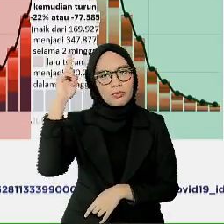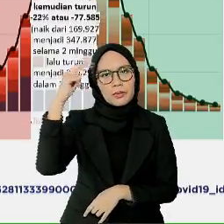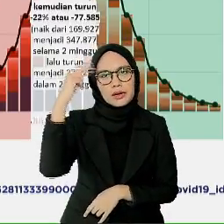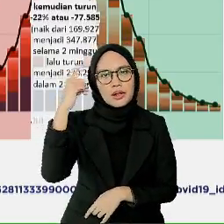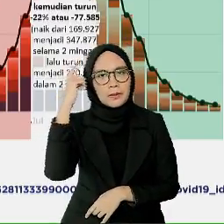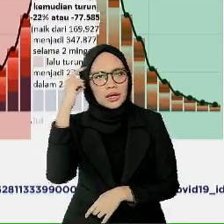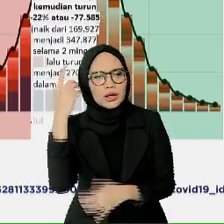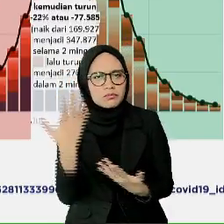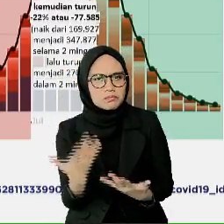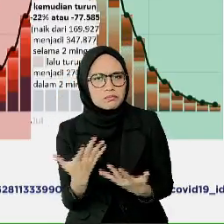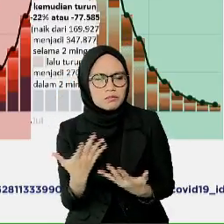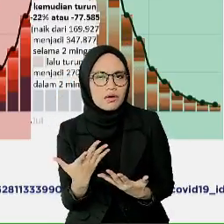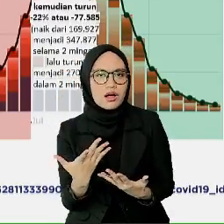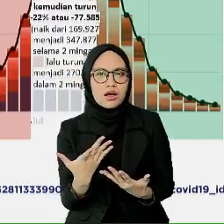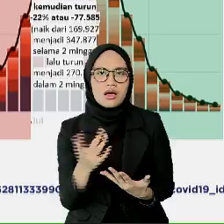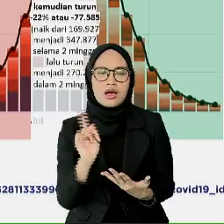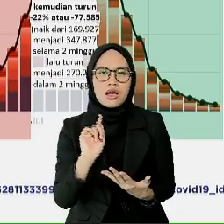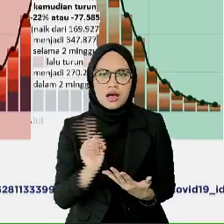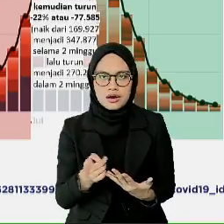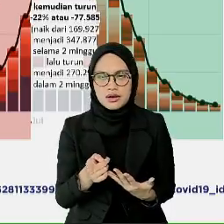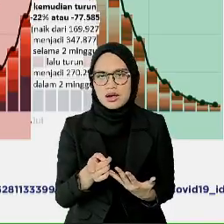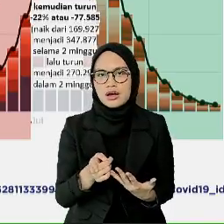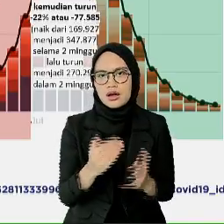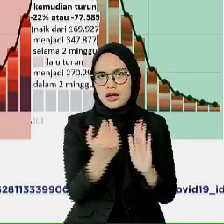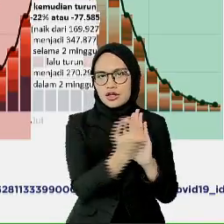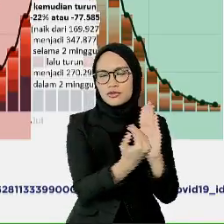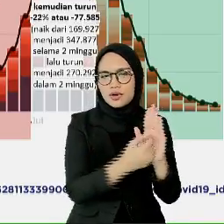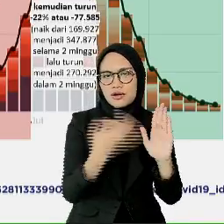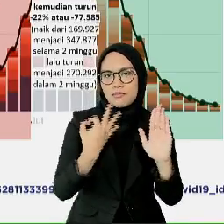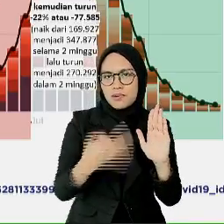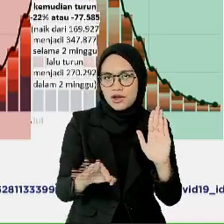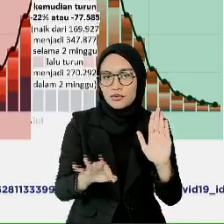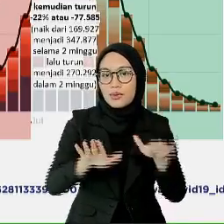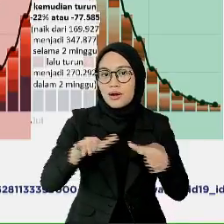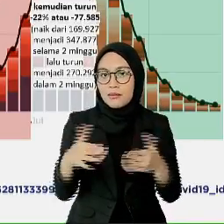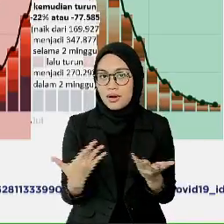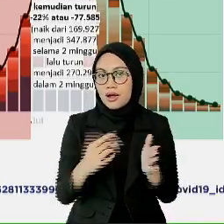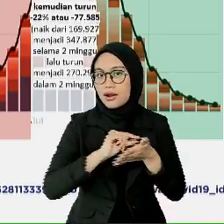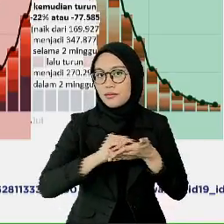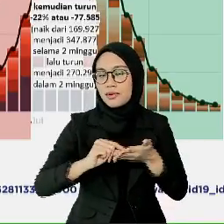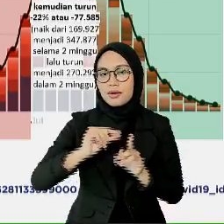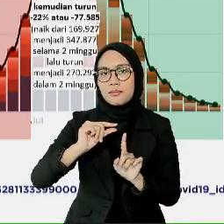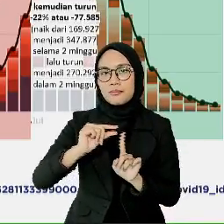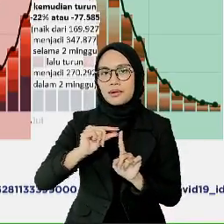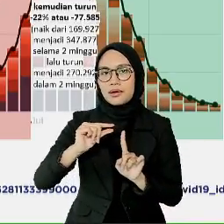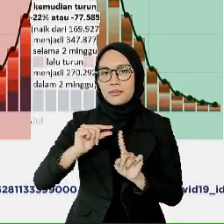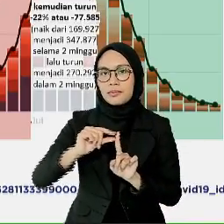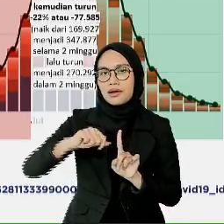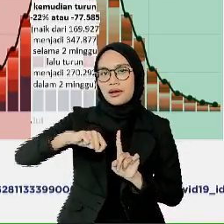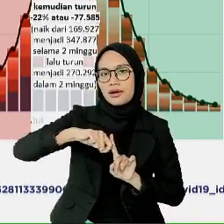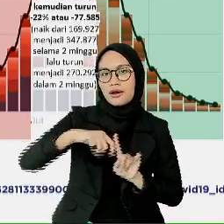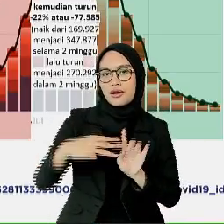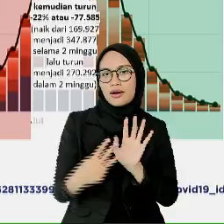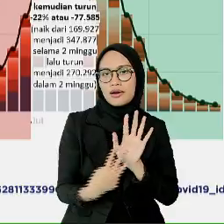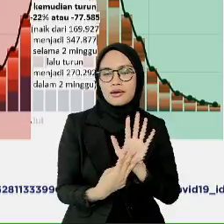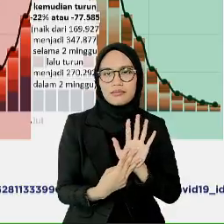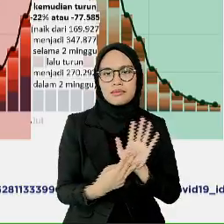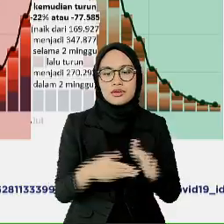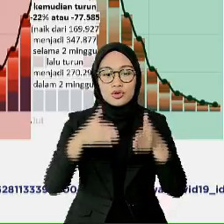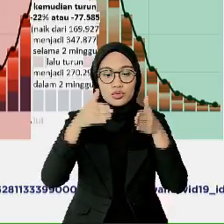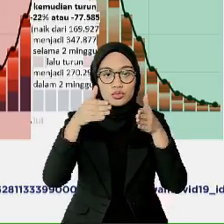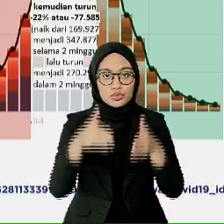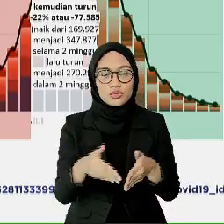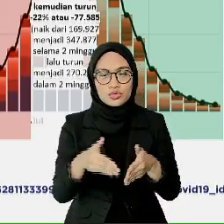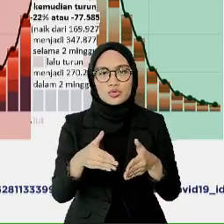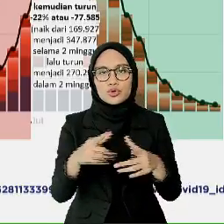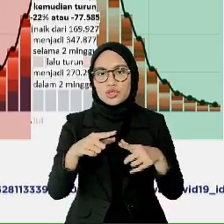kebijakan menjadi penerapan pembatasan kegiatan masyarakat atau PPKM yang dikhususkan di Pulau Jawa Bali